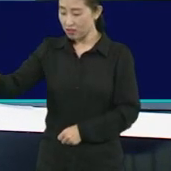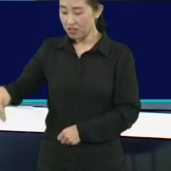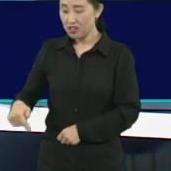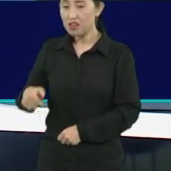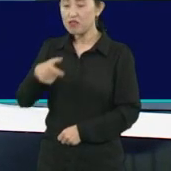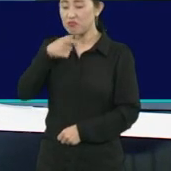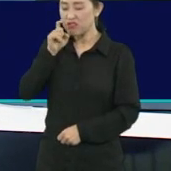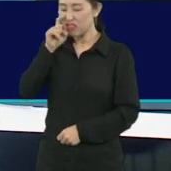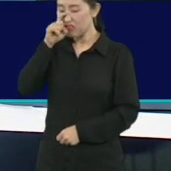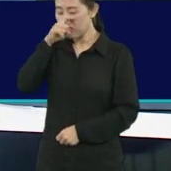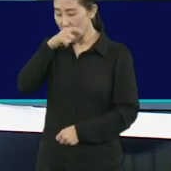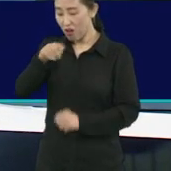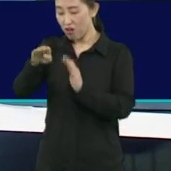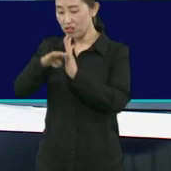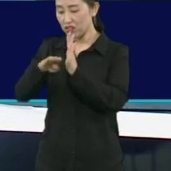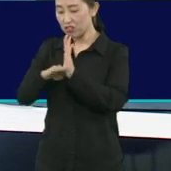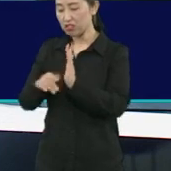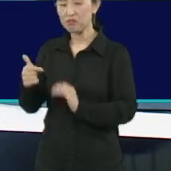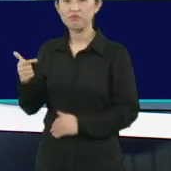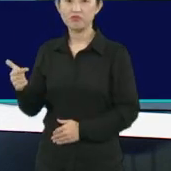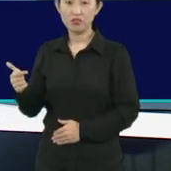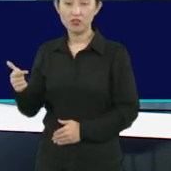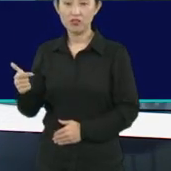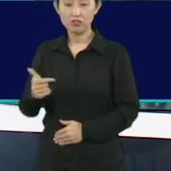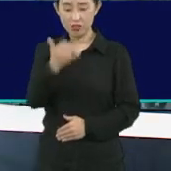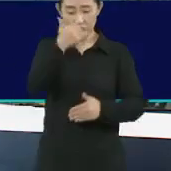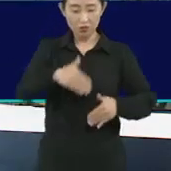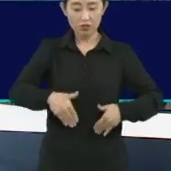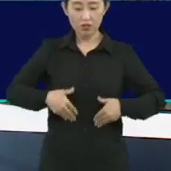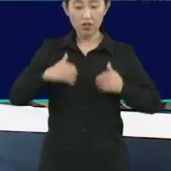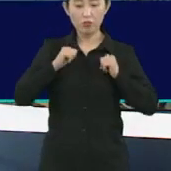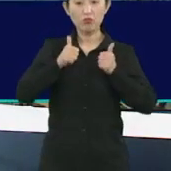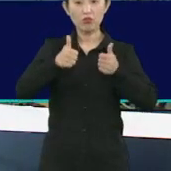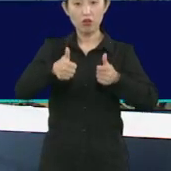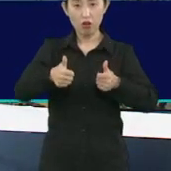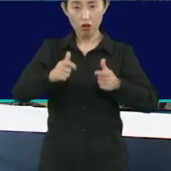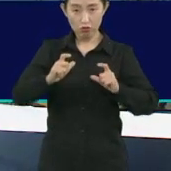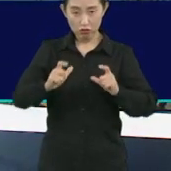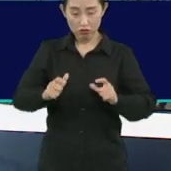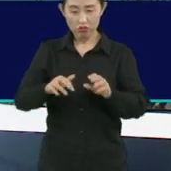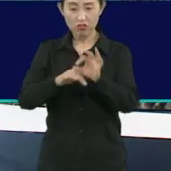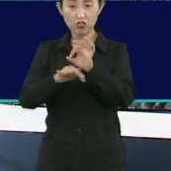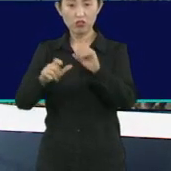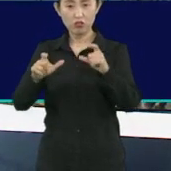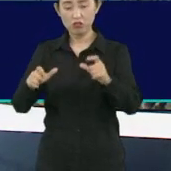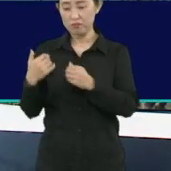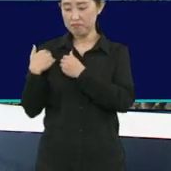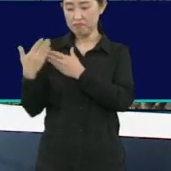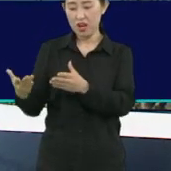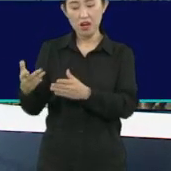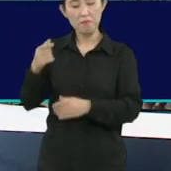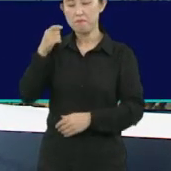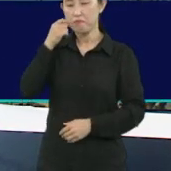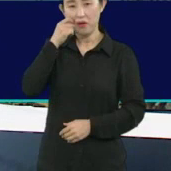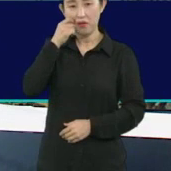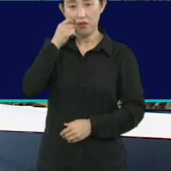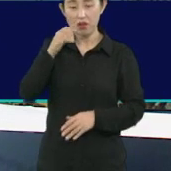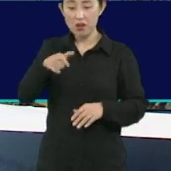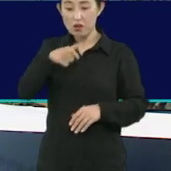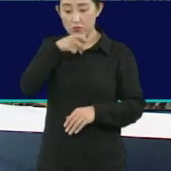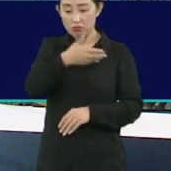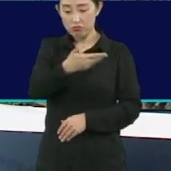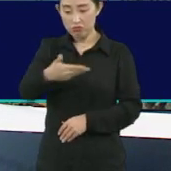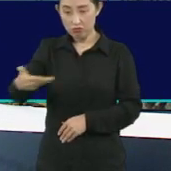6등급의 최악의 수질을 보이고 있습니다. 충남도와 부여군, 서천군이 더 이상 이 같은 사태를 방치할 수 없다며 금강의